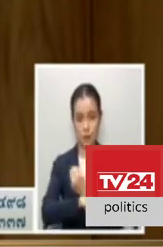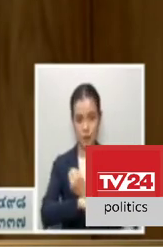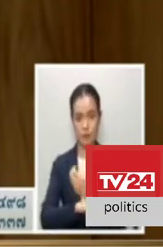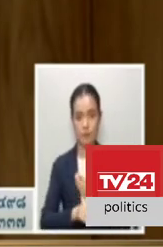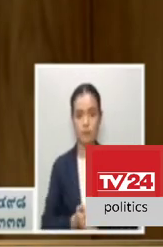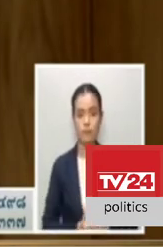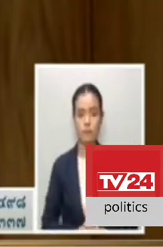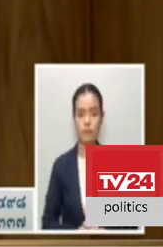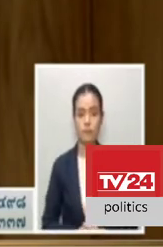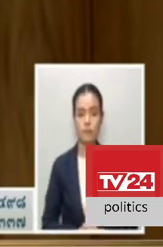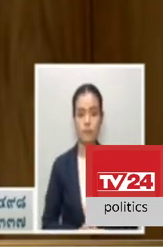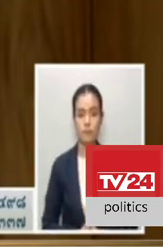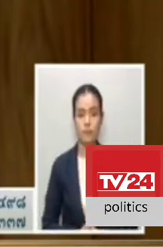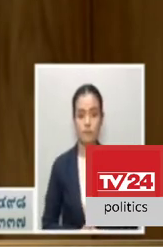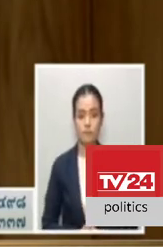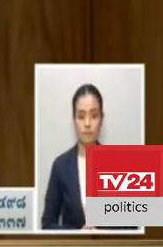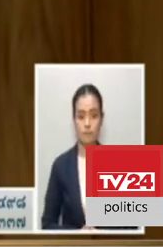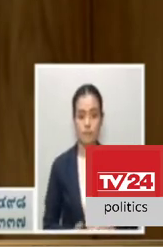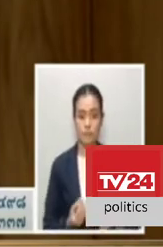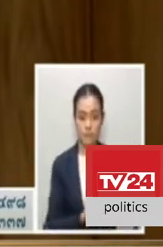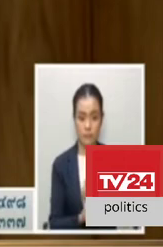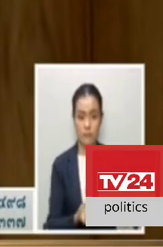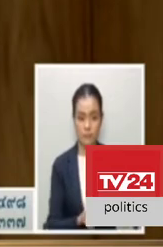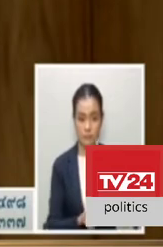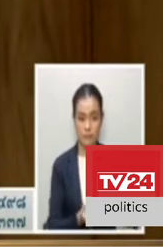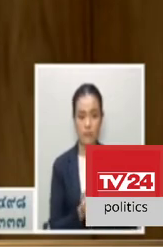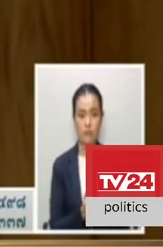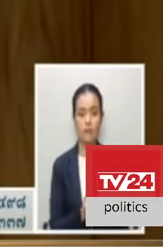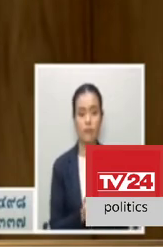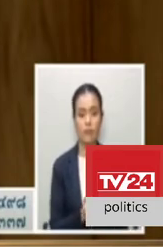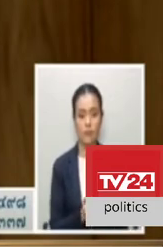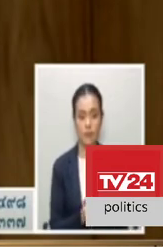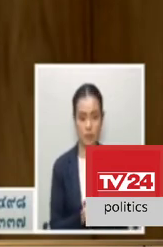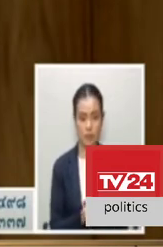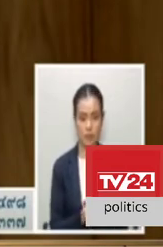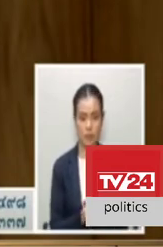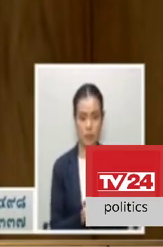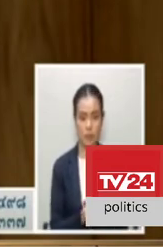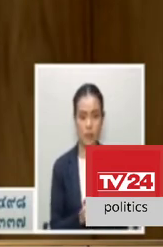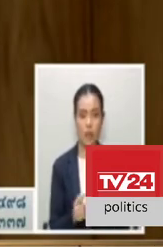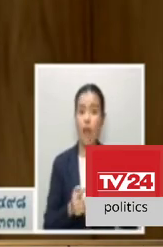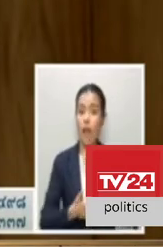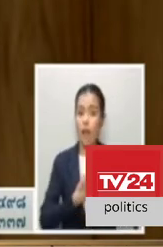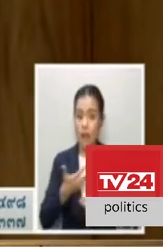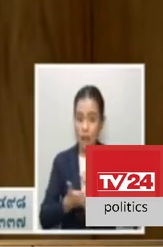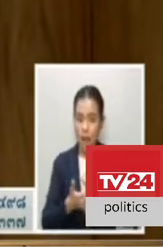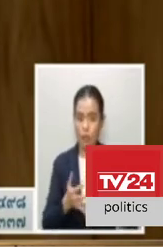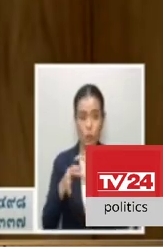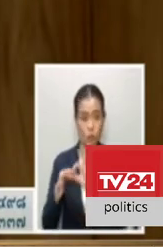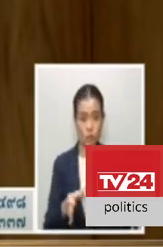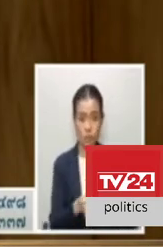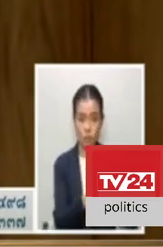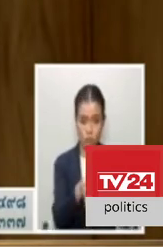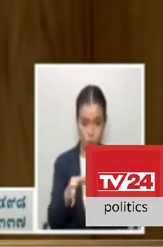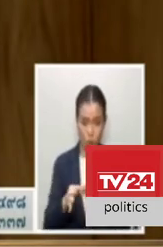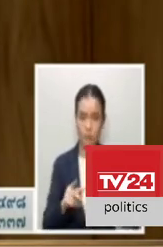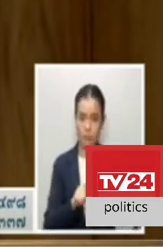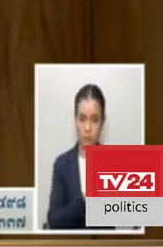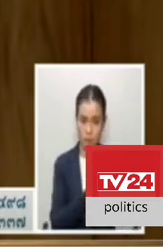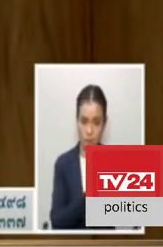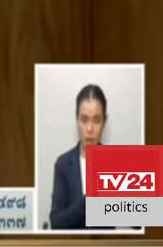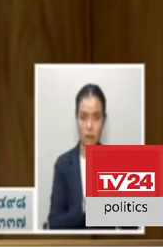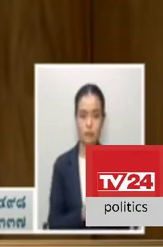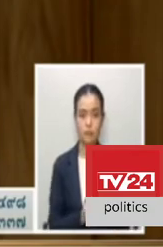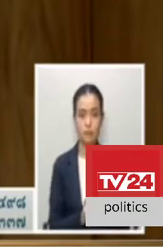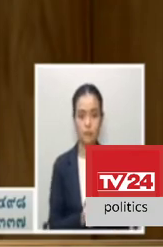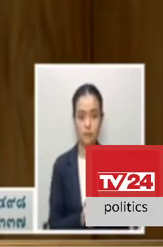ฮะแล้วทางด้านเศรษฐกิจก็มีเรื่องของอาเซบเป็นต้นมีเรื่องของ connectivity การเชื่อมโยงต่างๆนะ